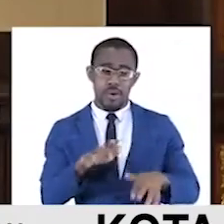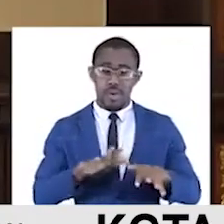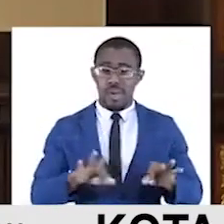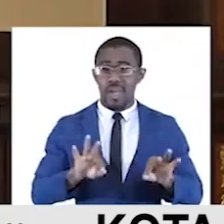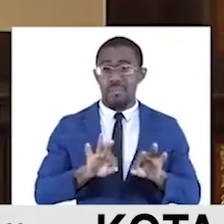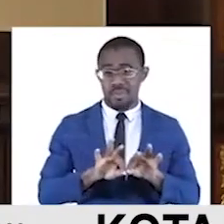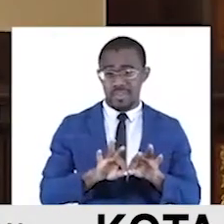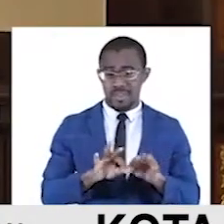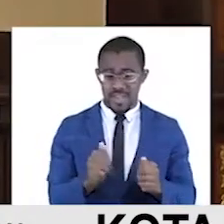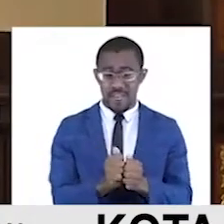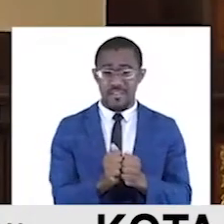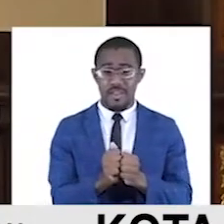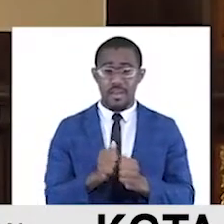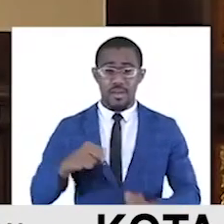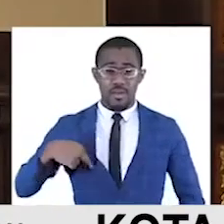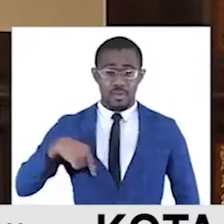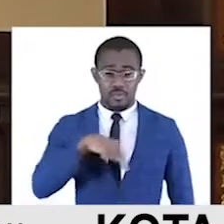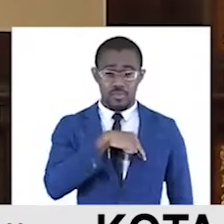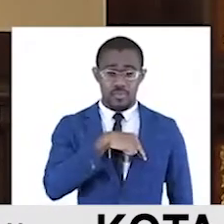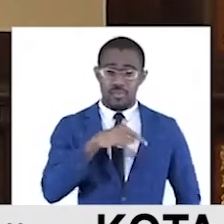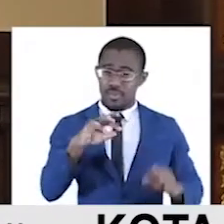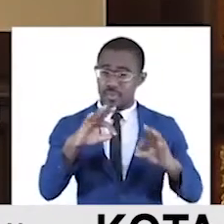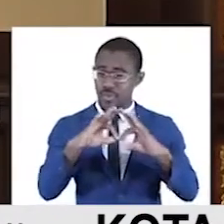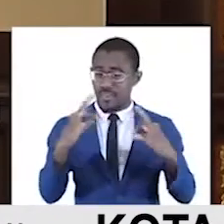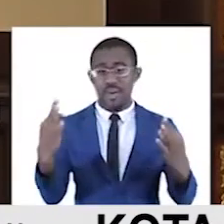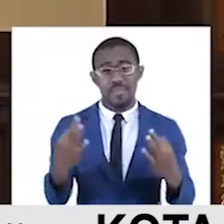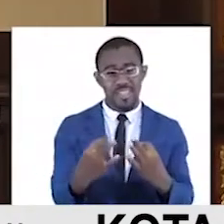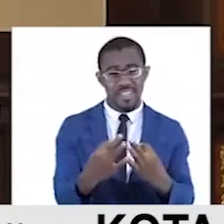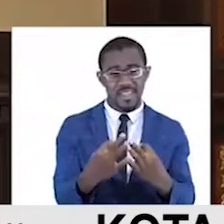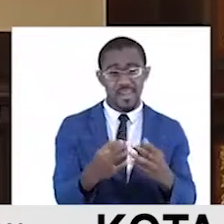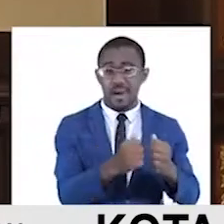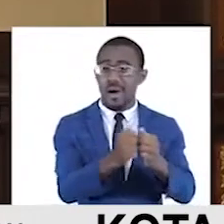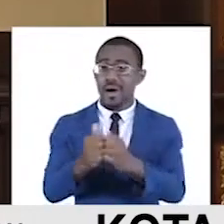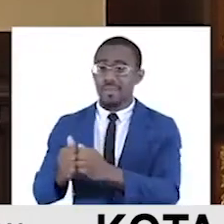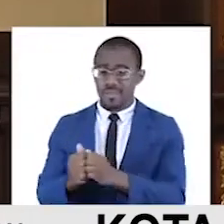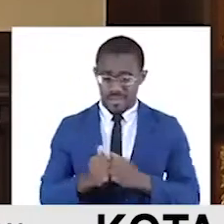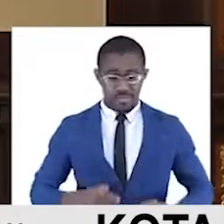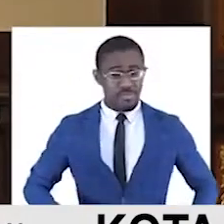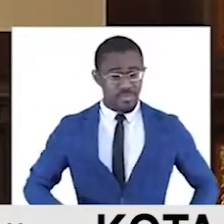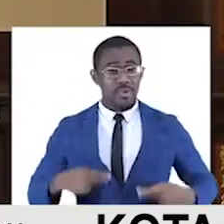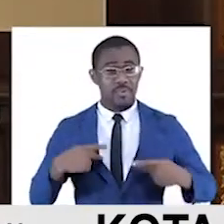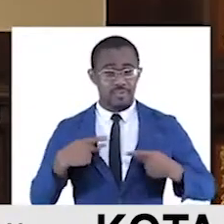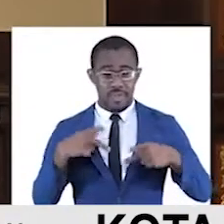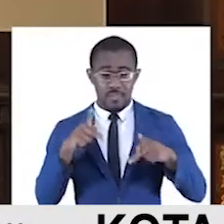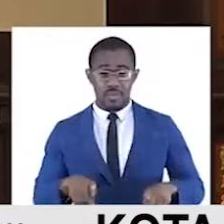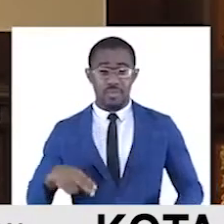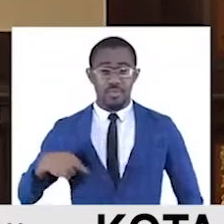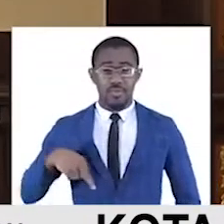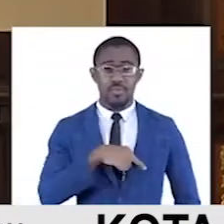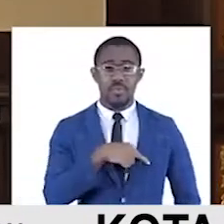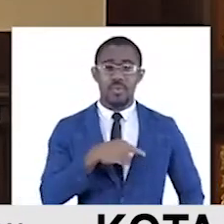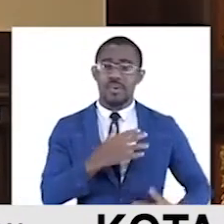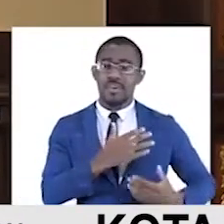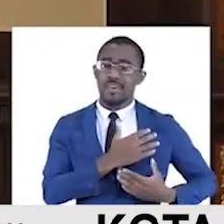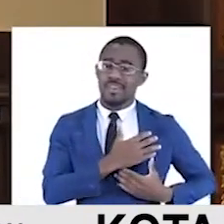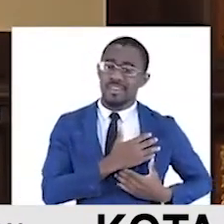jake osi eko. Ni bekaka te mama moto e jaka biko iwa ate bia he. Na